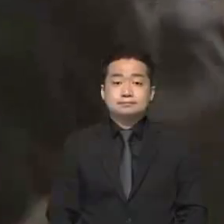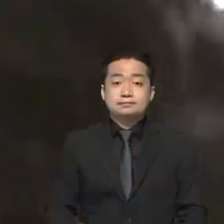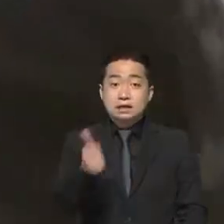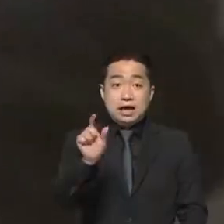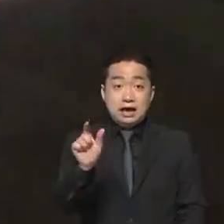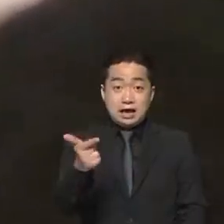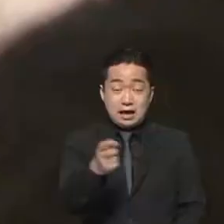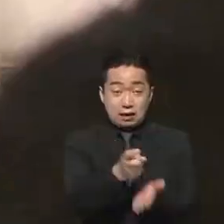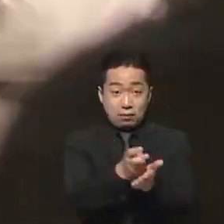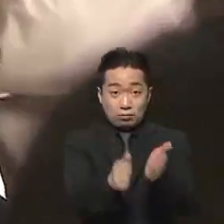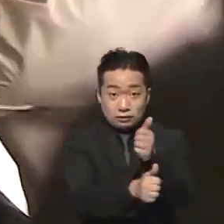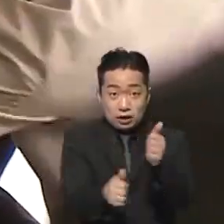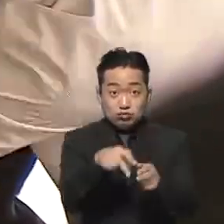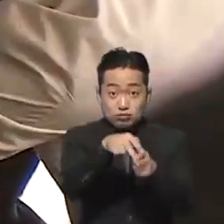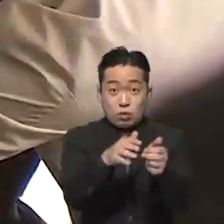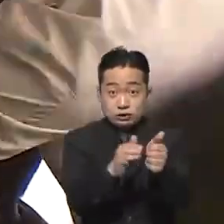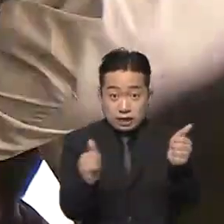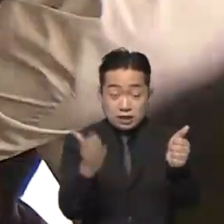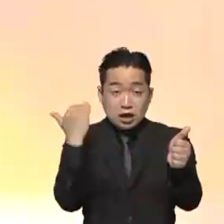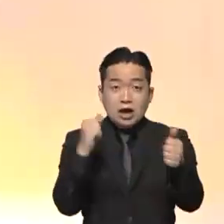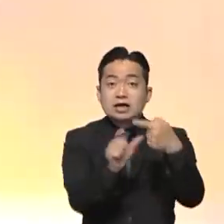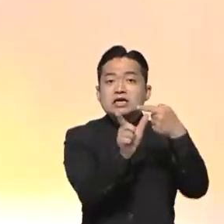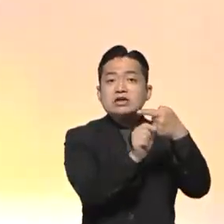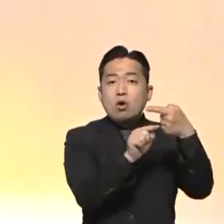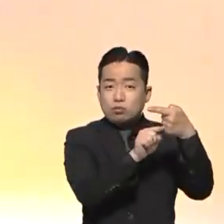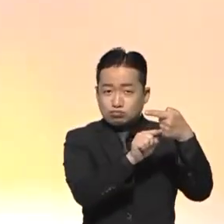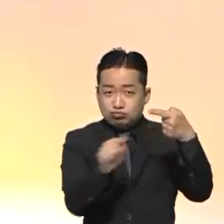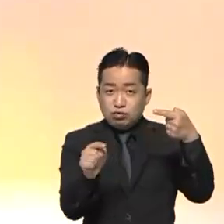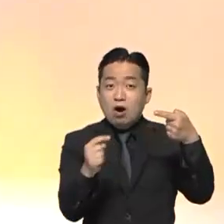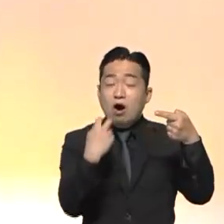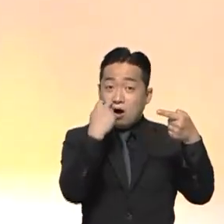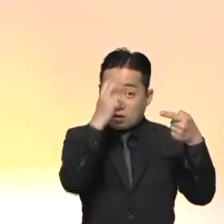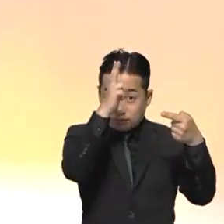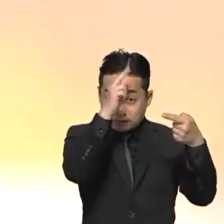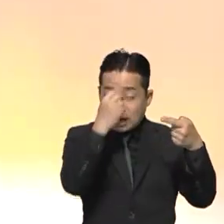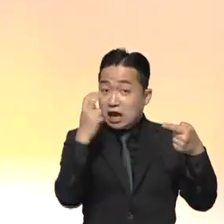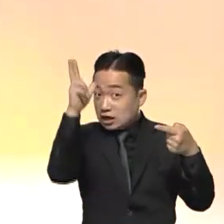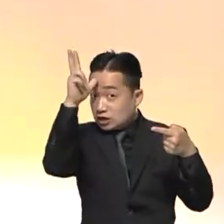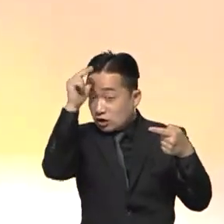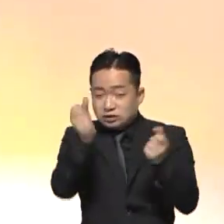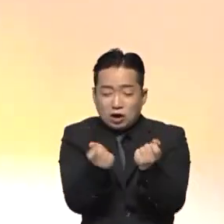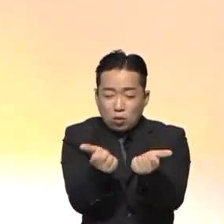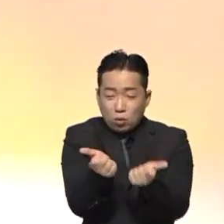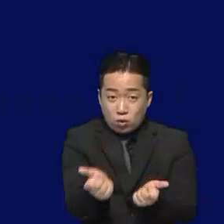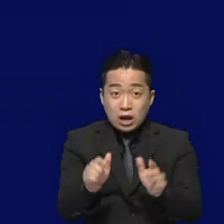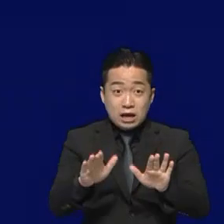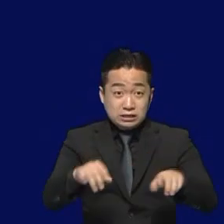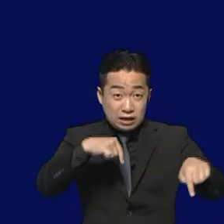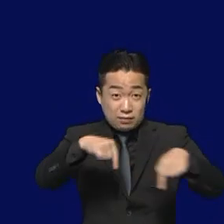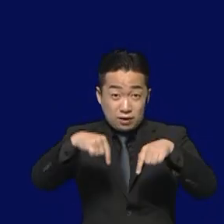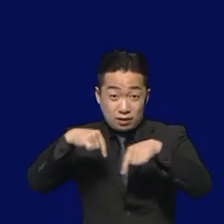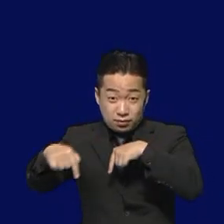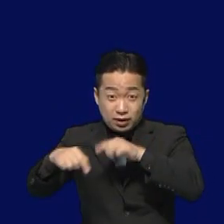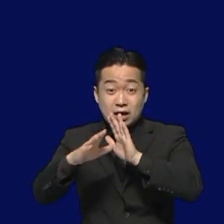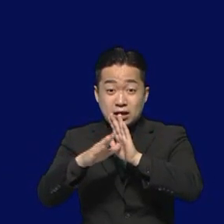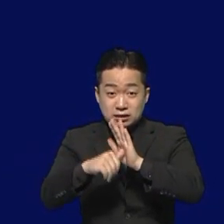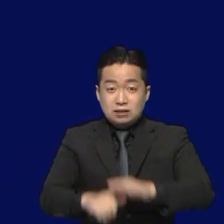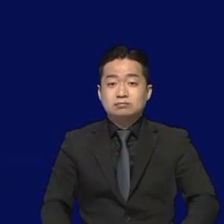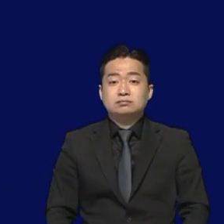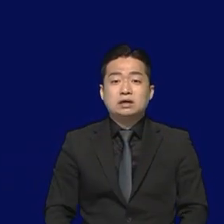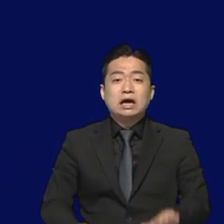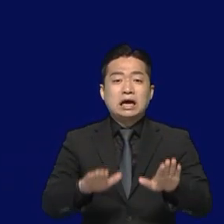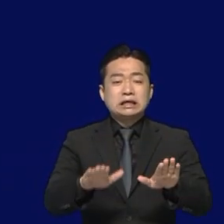한동훈 법무장관 후보자는 지난해 1월부터 검경수사권 조정에 따른 현 제도에서조차 서민보호와 부정부패